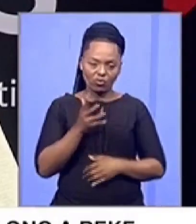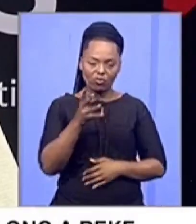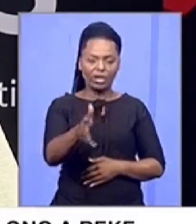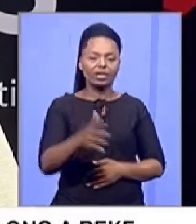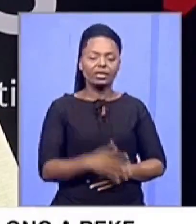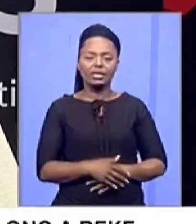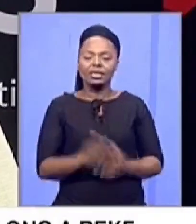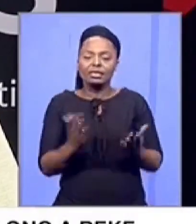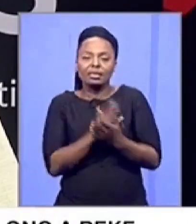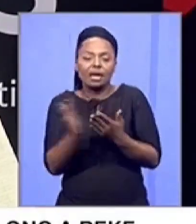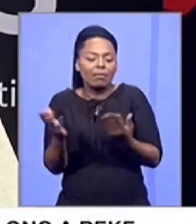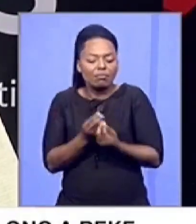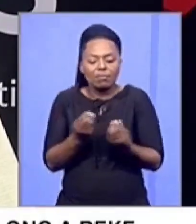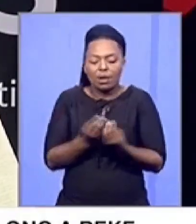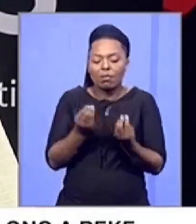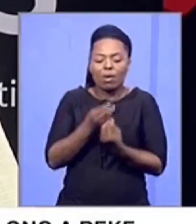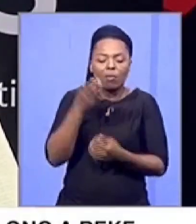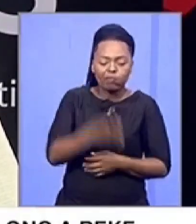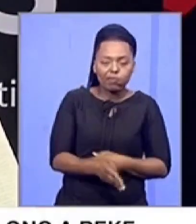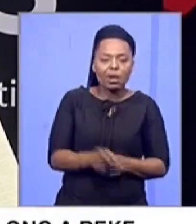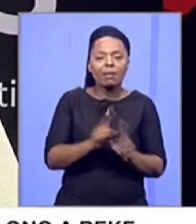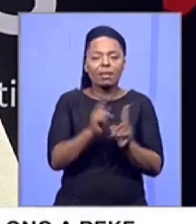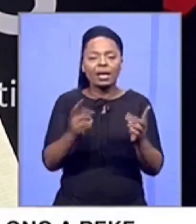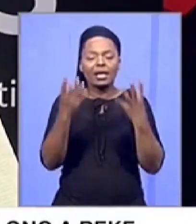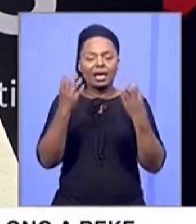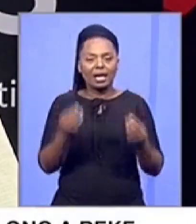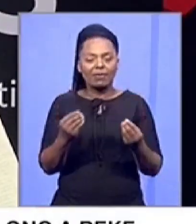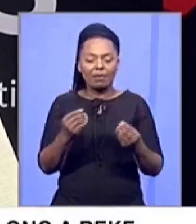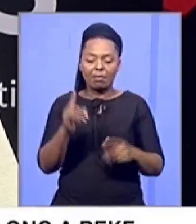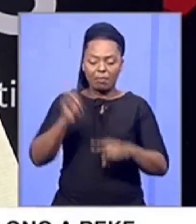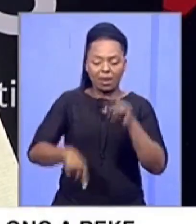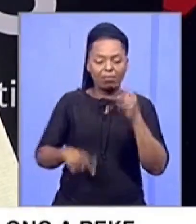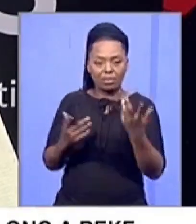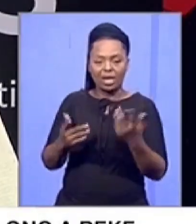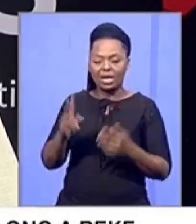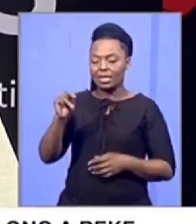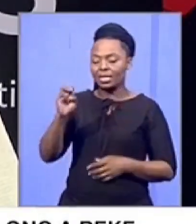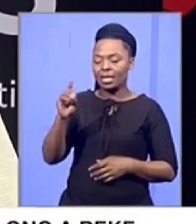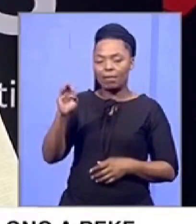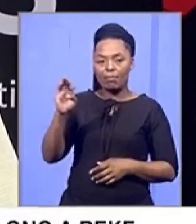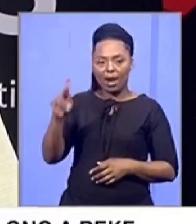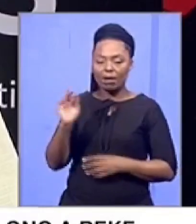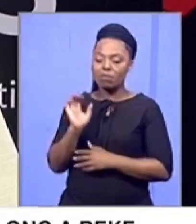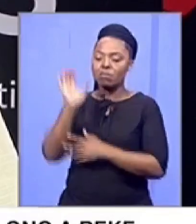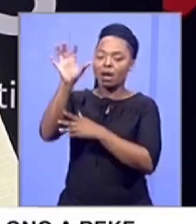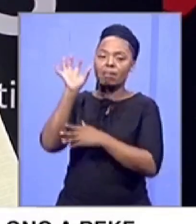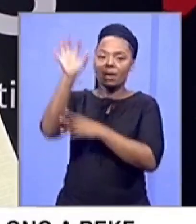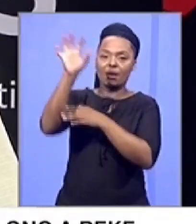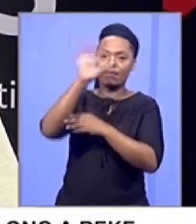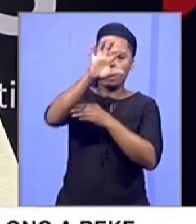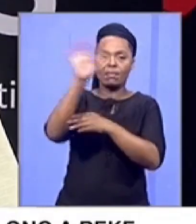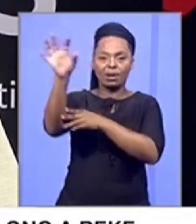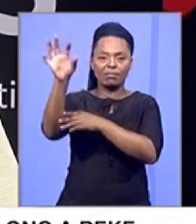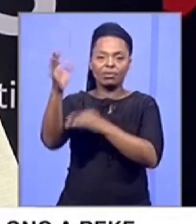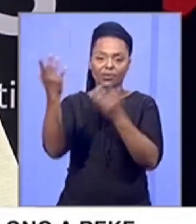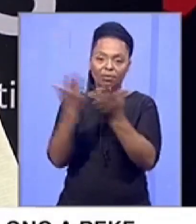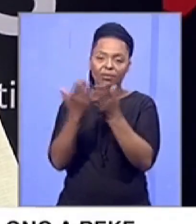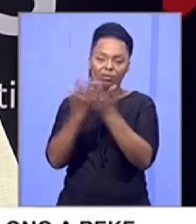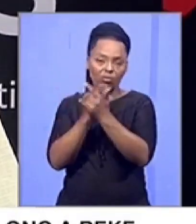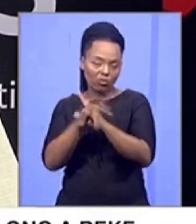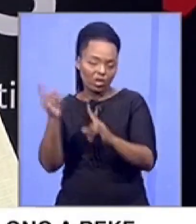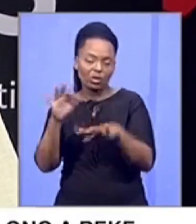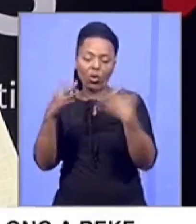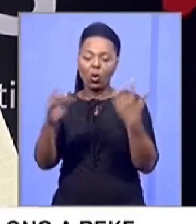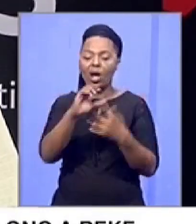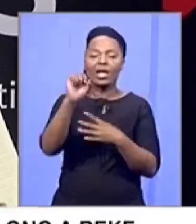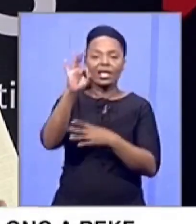leng teng ho ntsona le monyetla wa ho hlola Nedbank Cup ba ntse bana le monyetla wa ho hlola ho CAF Champions